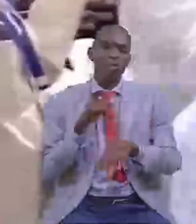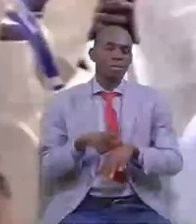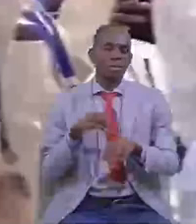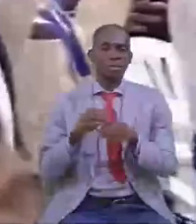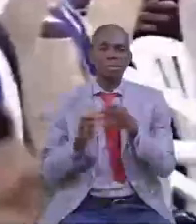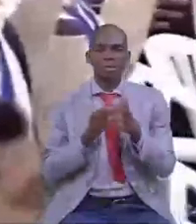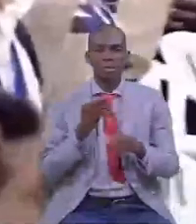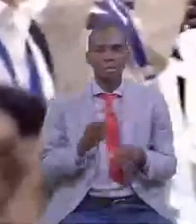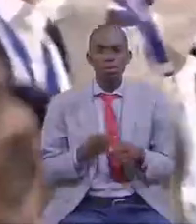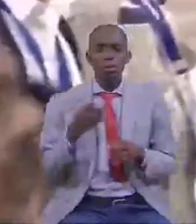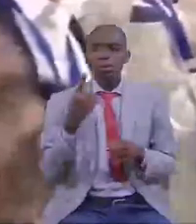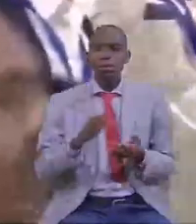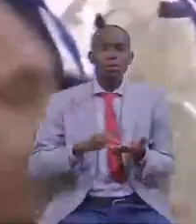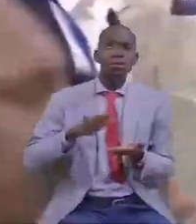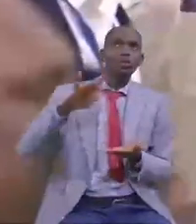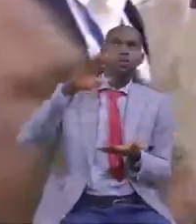Le jour glorieux est devant toi.